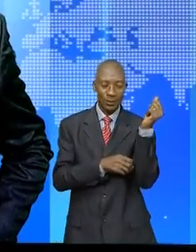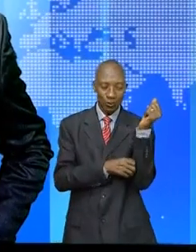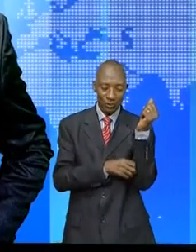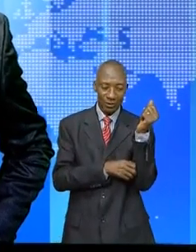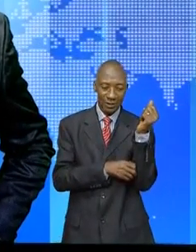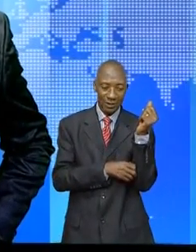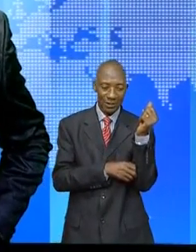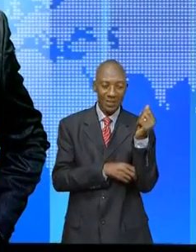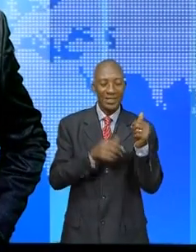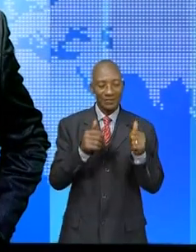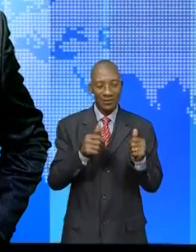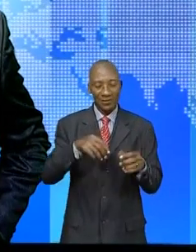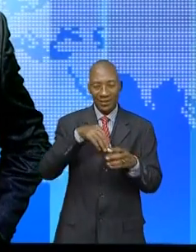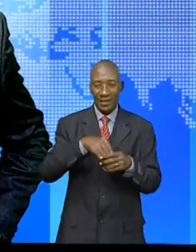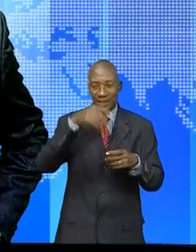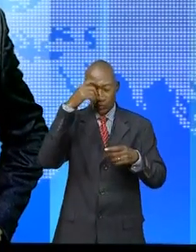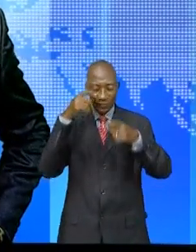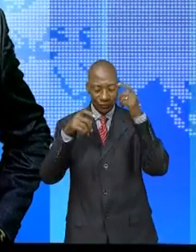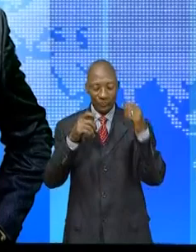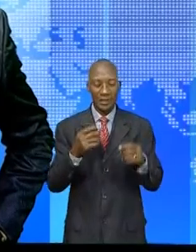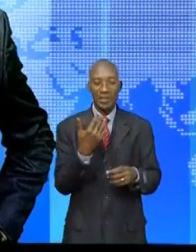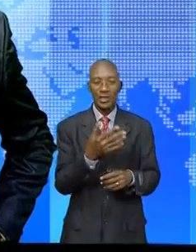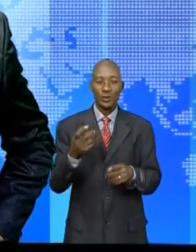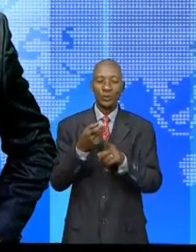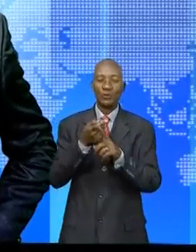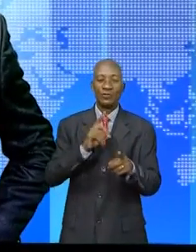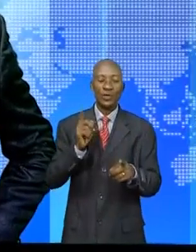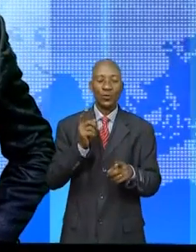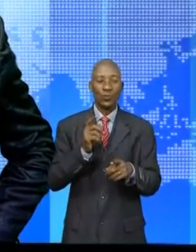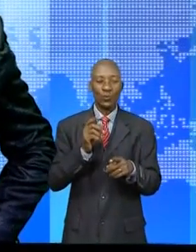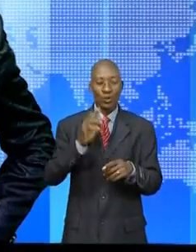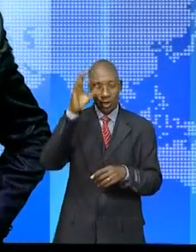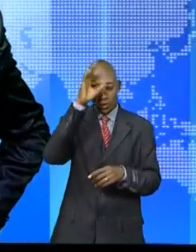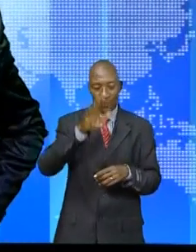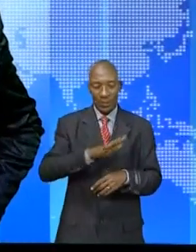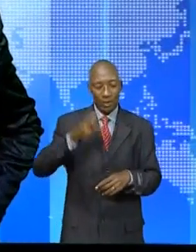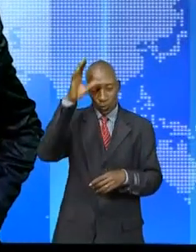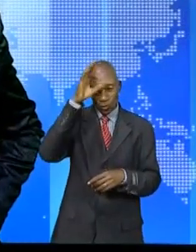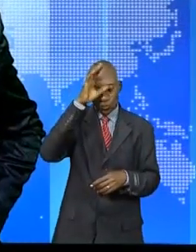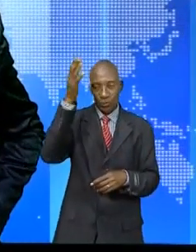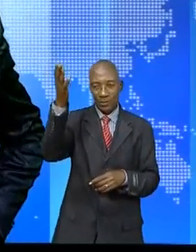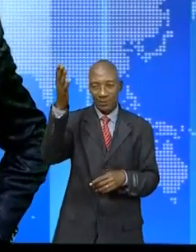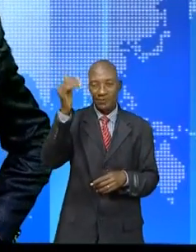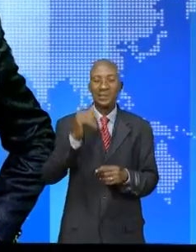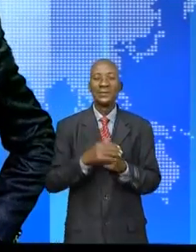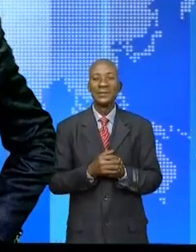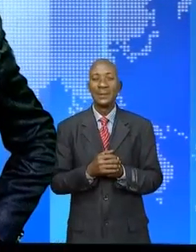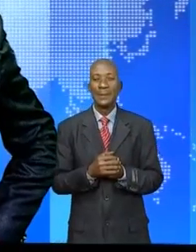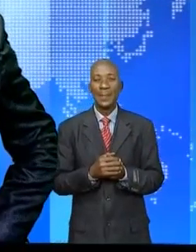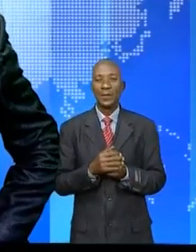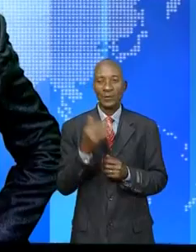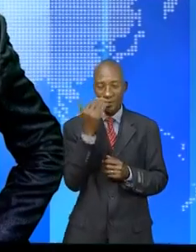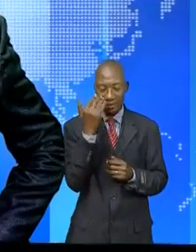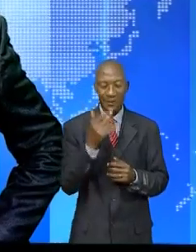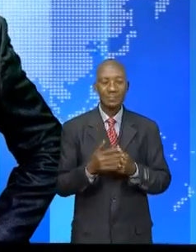République sœur du Congo-Brazzaville, une façon de renforcer la coopération et la fraternité entre les deux pays. Giscard Kousséma pour les